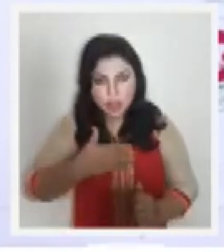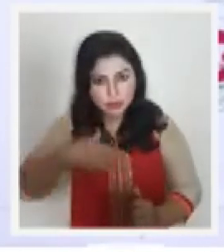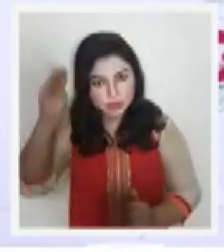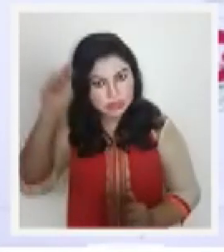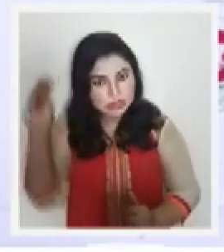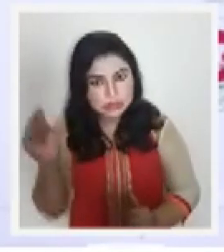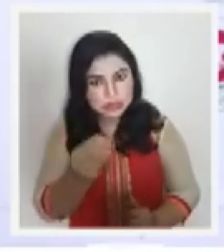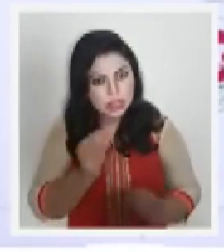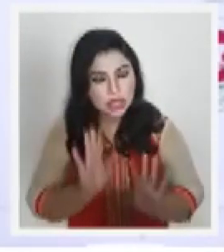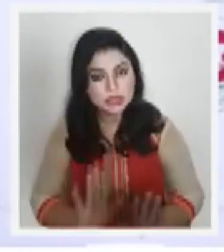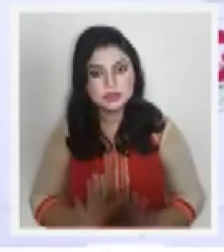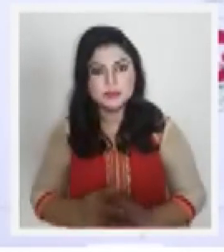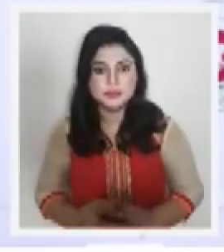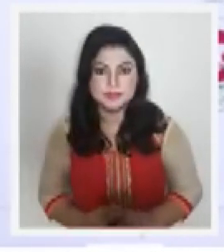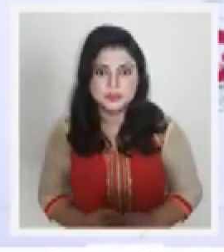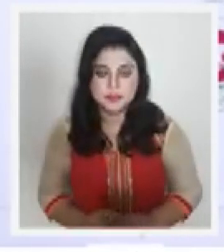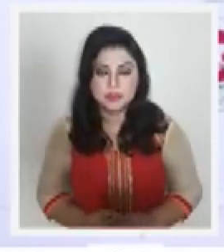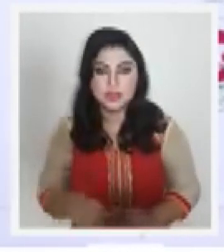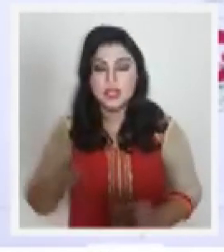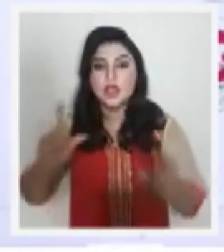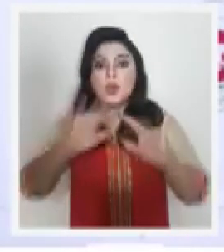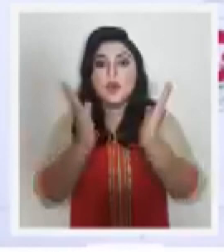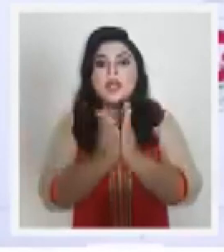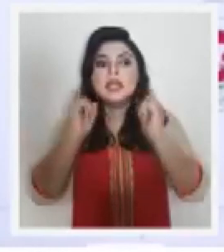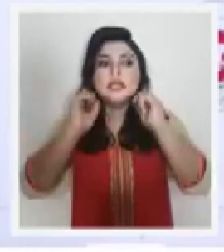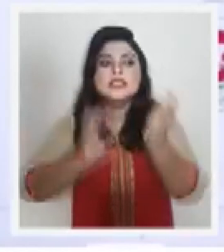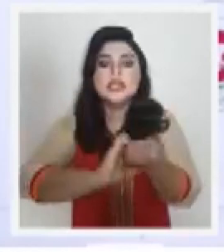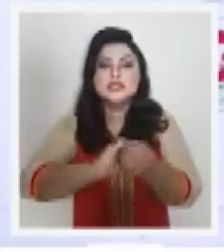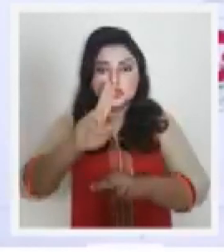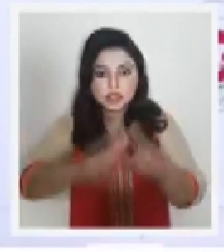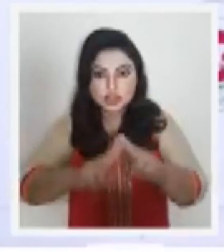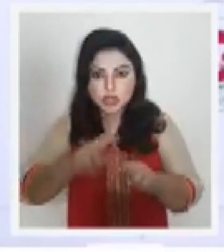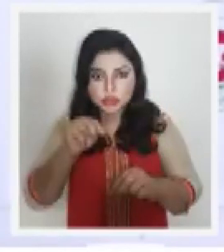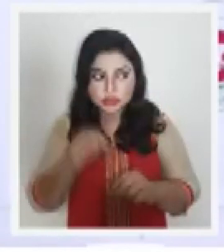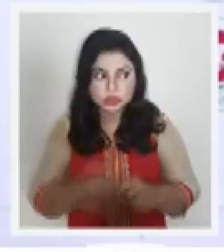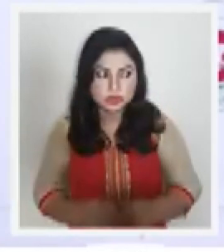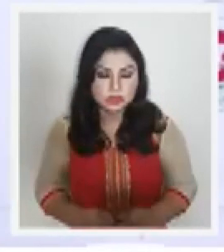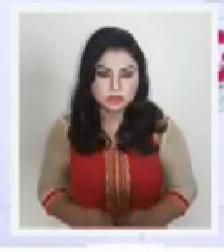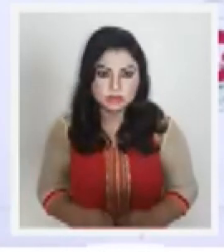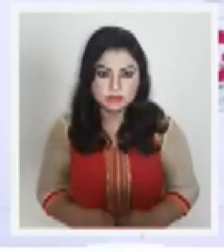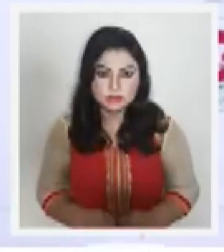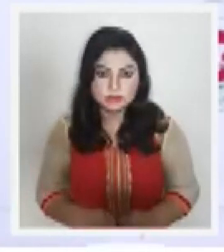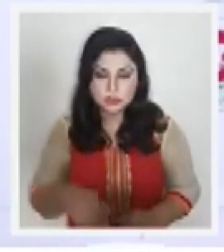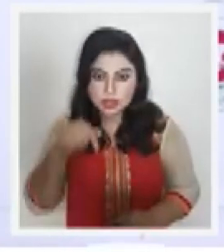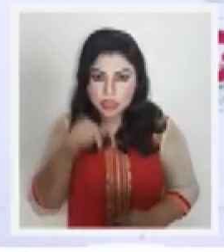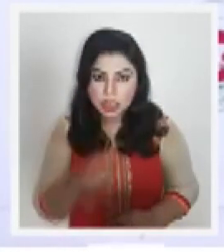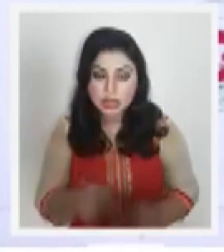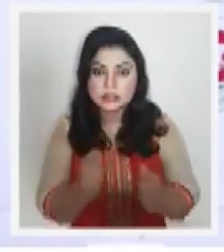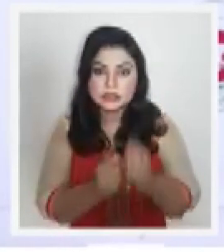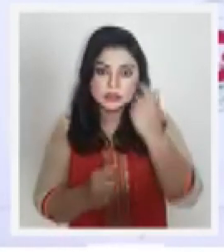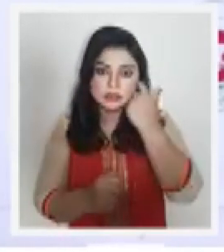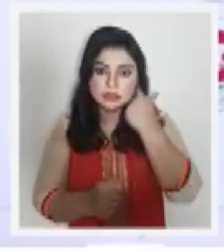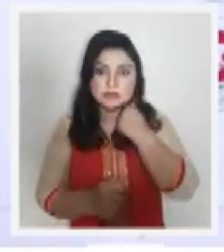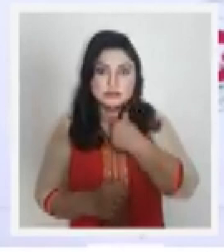এখানে আরেকটি সামারি রিপোর্ট বা সংক্ষিপ্ত রিপোর্ট আপনাদের কাছে উপস্থাপন করতে চাই, যেটা বিশ্ব স্বাস্থ্য